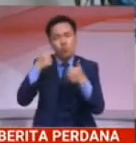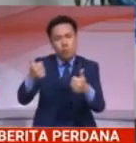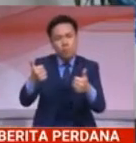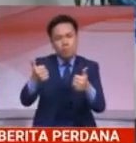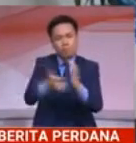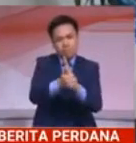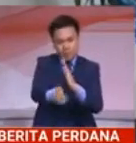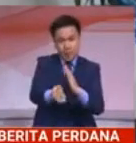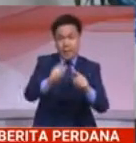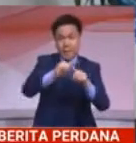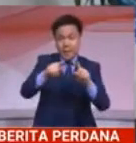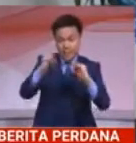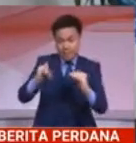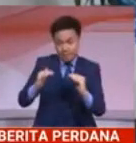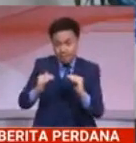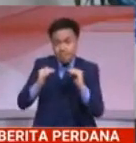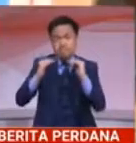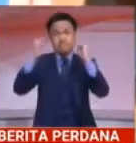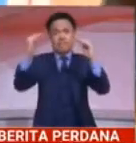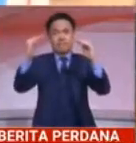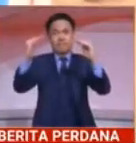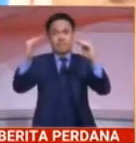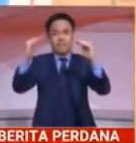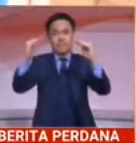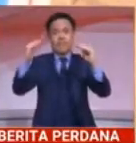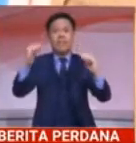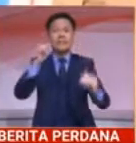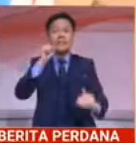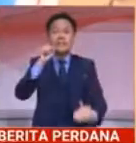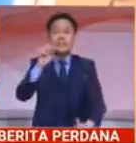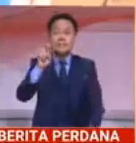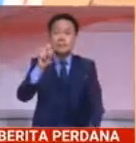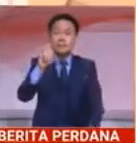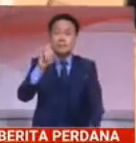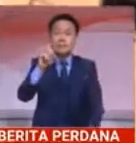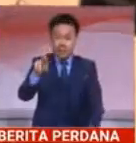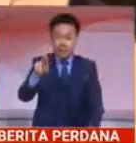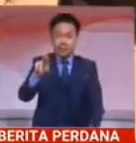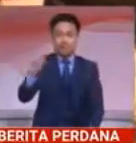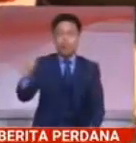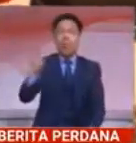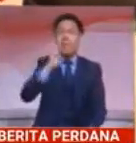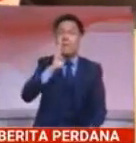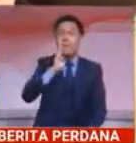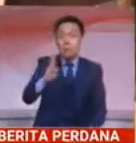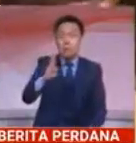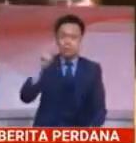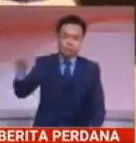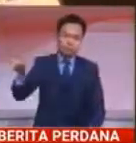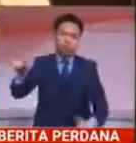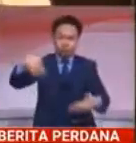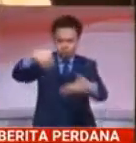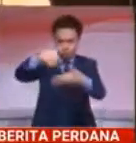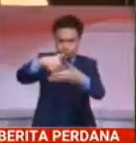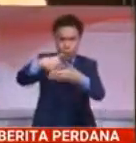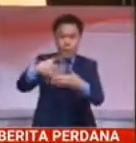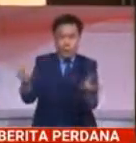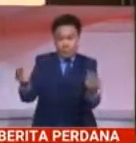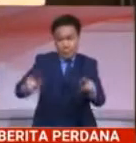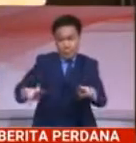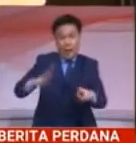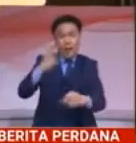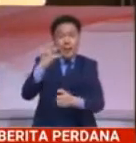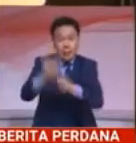beliau beraksi dalam peringkat senior Lukman telah tiba di Belgium untuk beraksi bersama klub khai dengan kontrak lima tahun